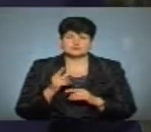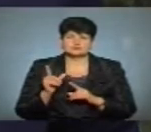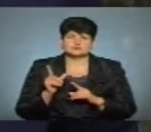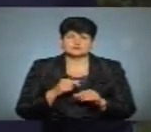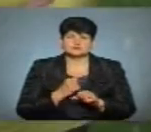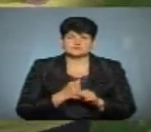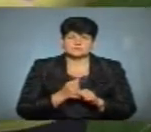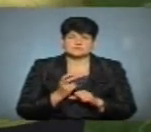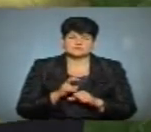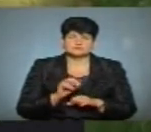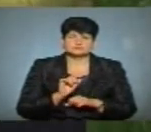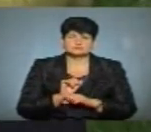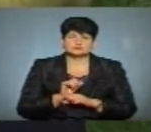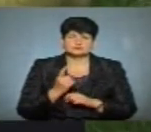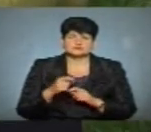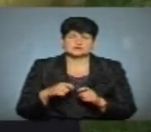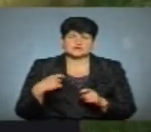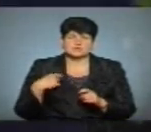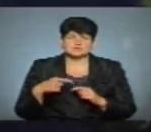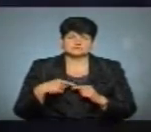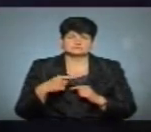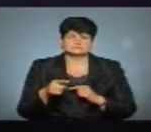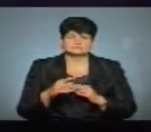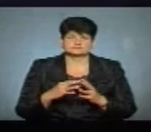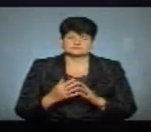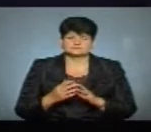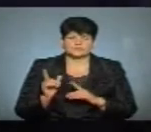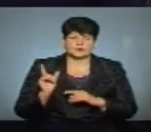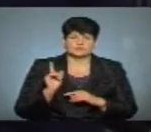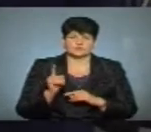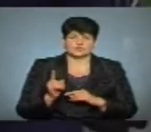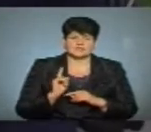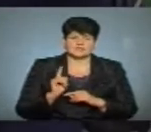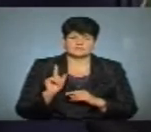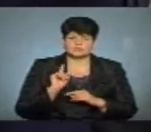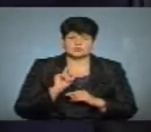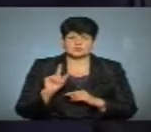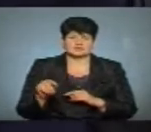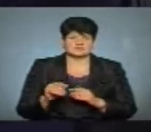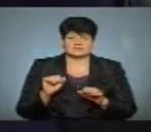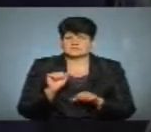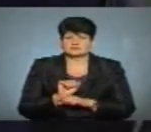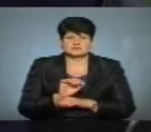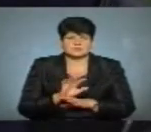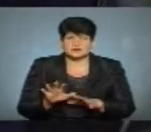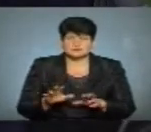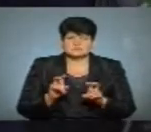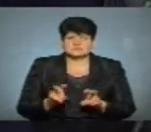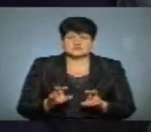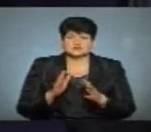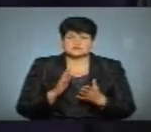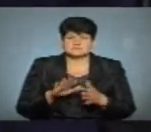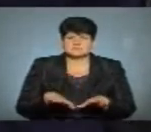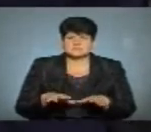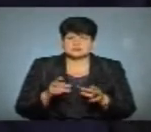на роботу, прийшов на зупинку за кілометр від села. Приїхав, не встав, бо сидячі місця тільки і все. От тепер чекаємо